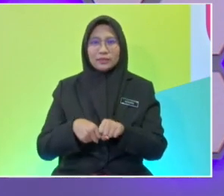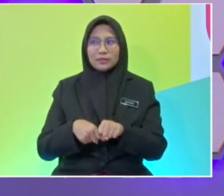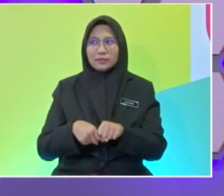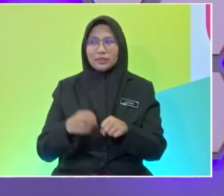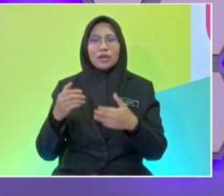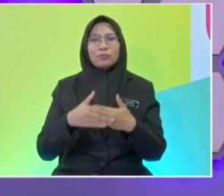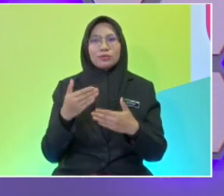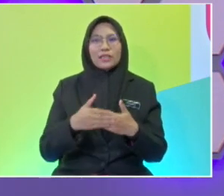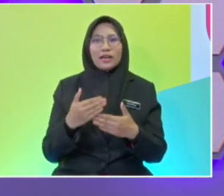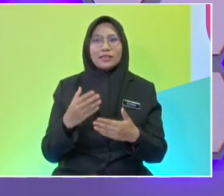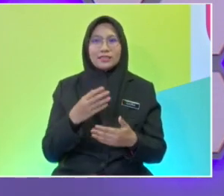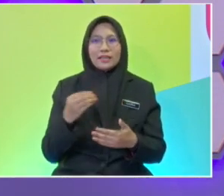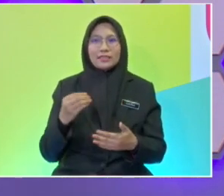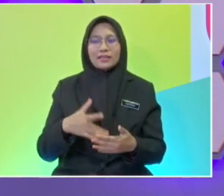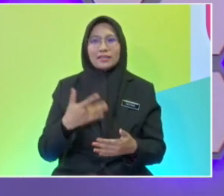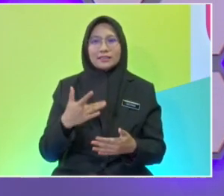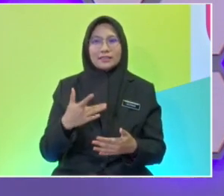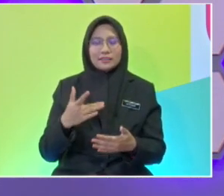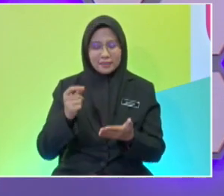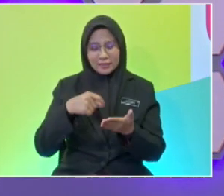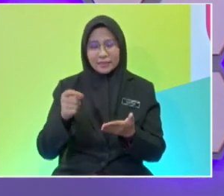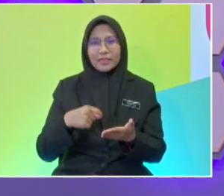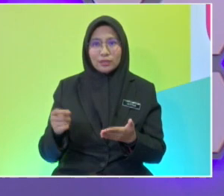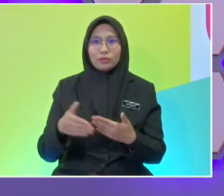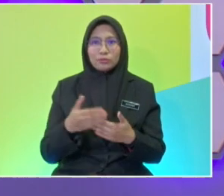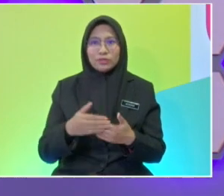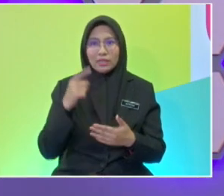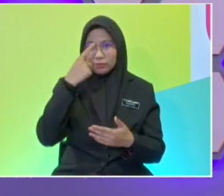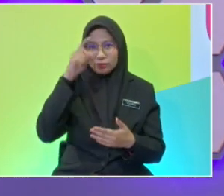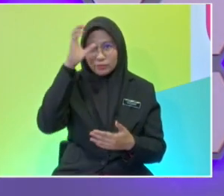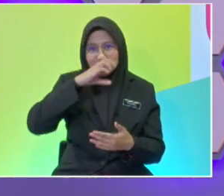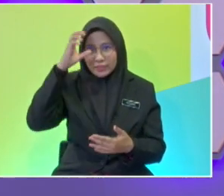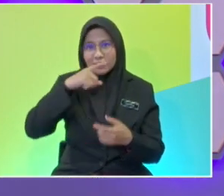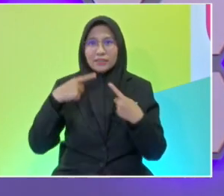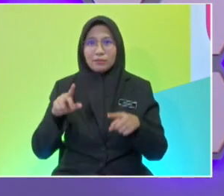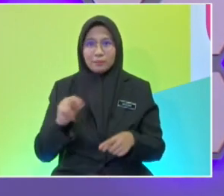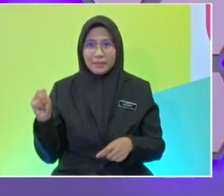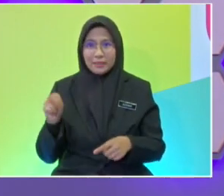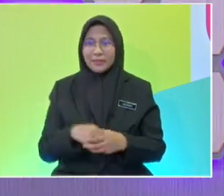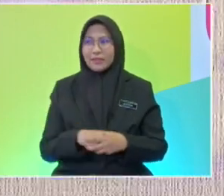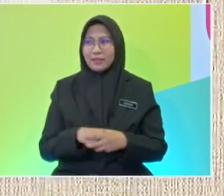takdirlah semak sangat jawaban yaitu Oke kemudian gunakan